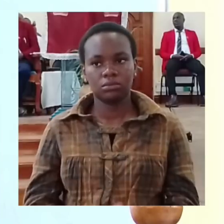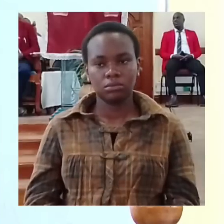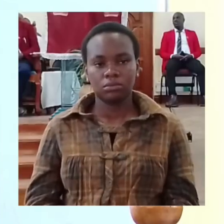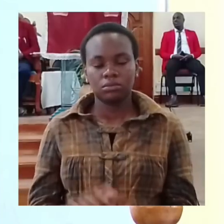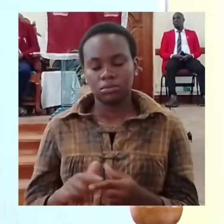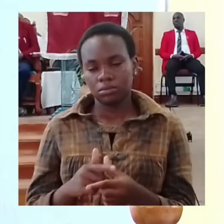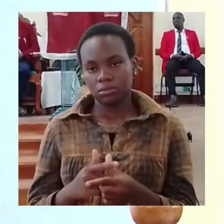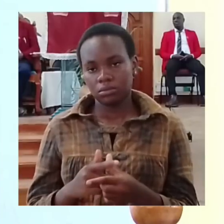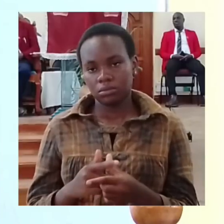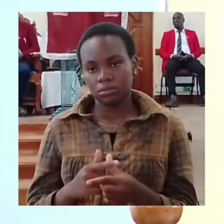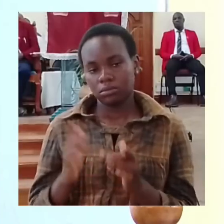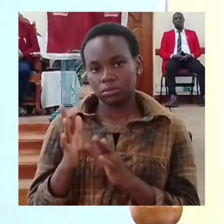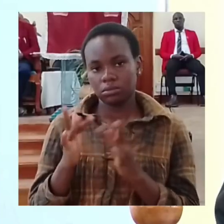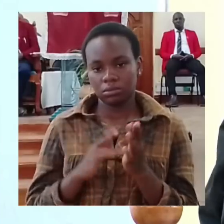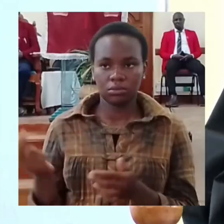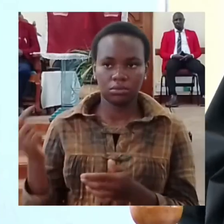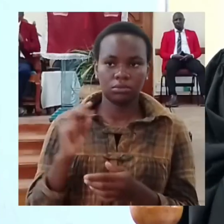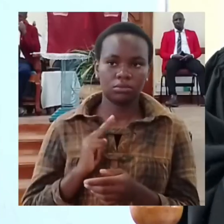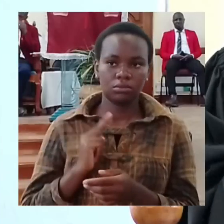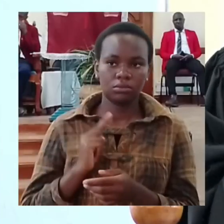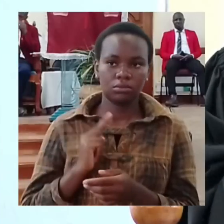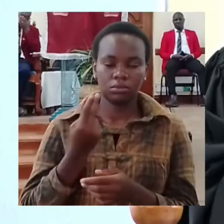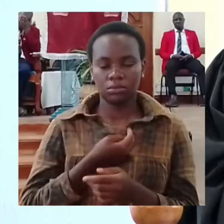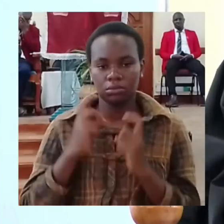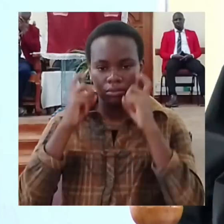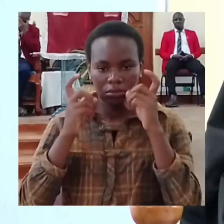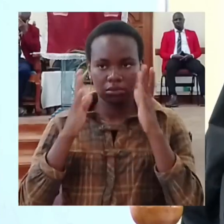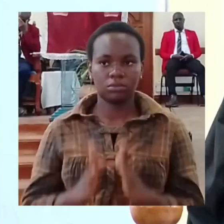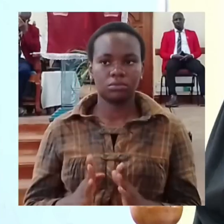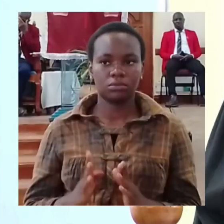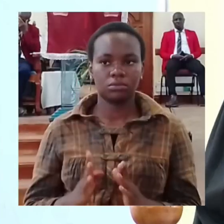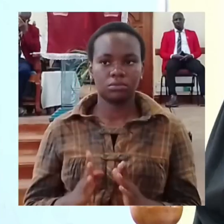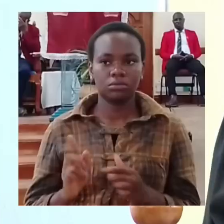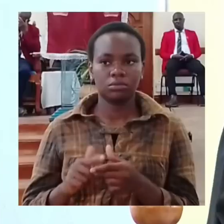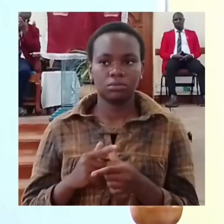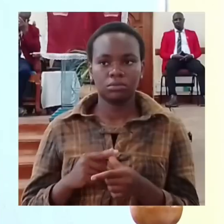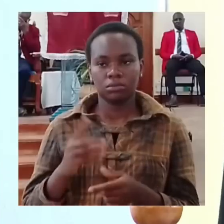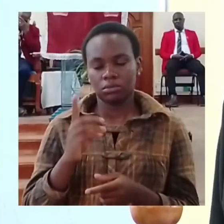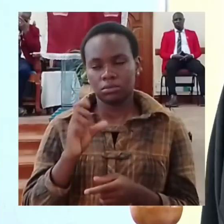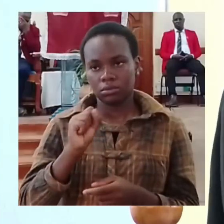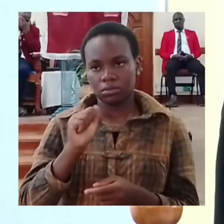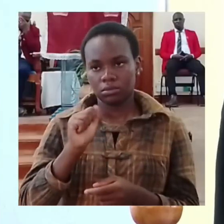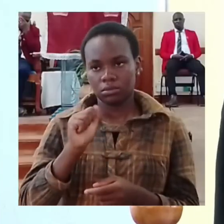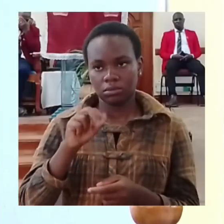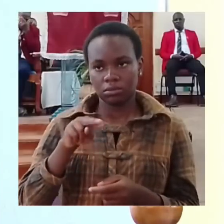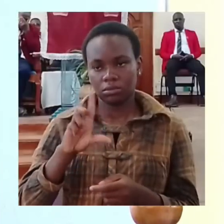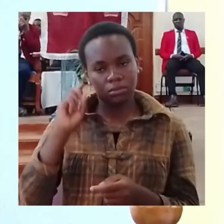No Mwathani angĩũka kũrĩ ithuĩ atĩa na tũrĩ andũ ehia? Saũlũ araregwo nĩ